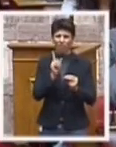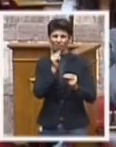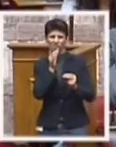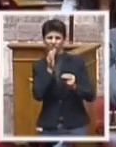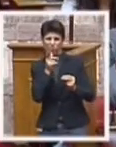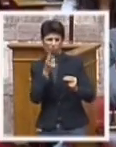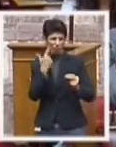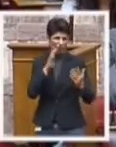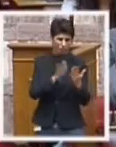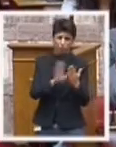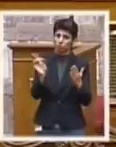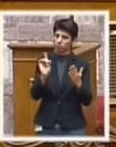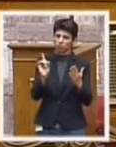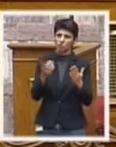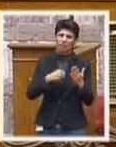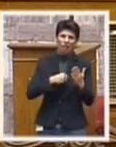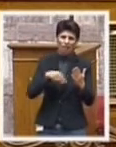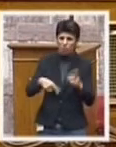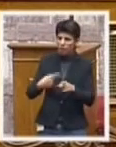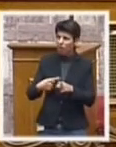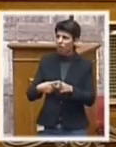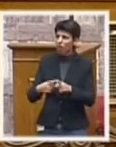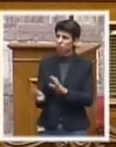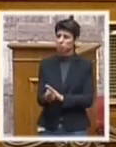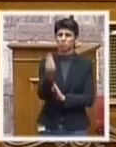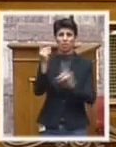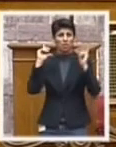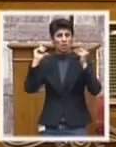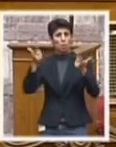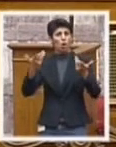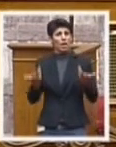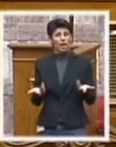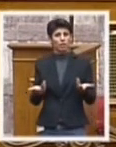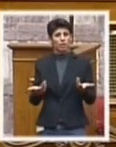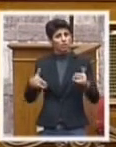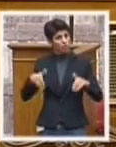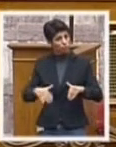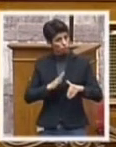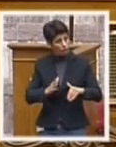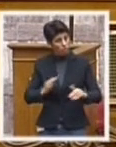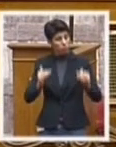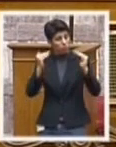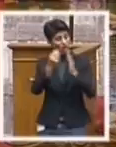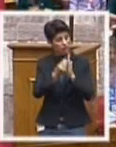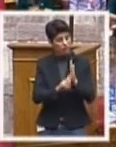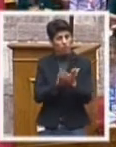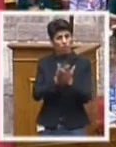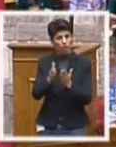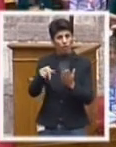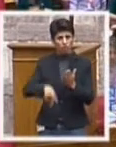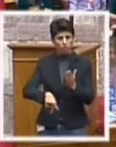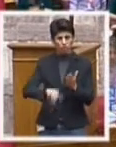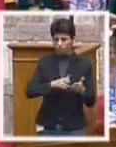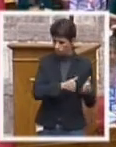απλά. Είναι κρίμα στη χώρα στην οποία ανέτειλαν το δημοκρατικό πολίτευμα, ο σεβασμός στον άνθρωπο, υψηλές αξίες και ιδανικά, τώρα να παραγωνίζεται